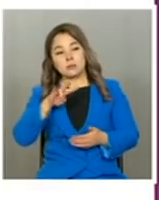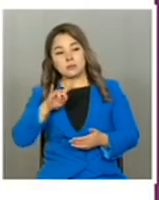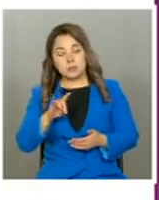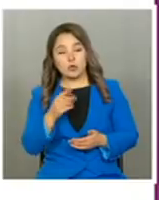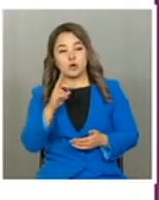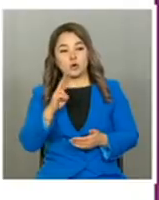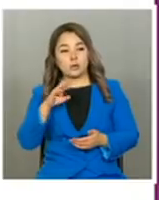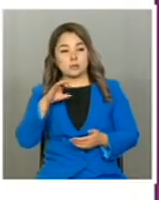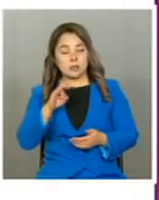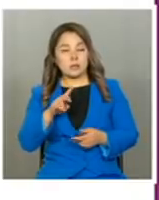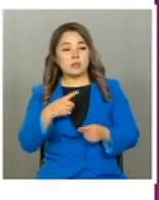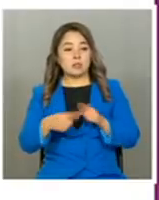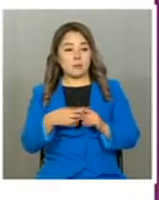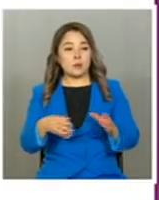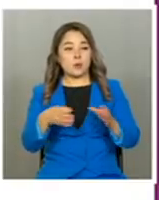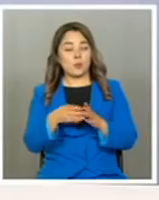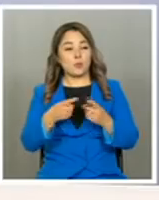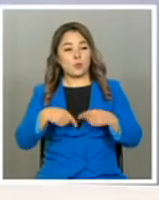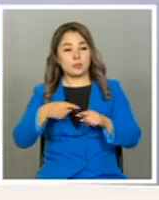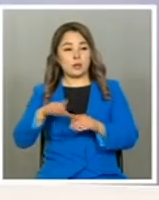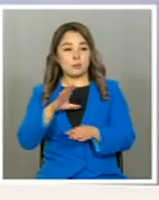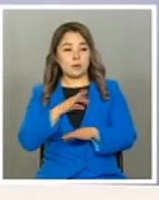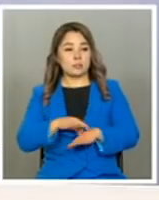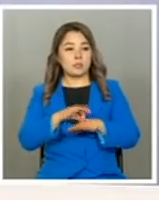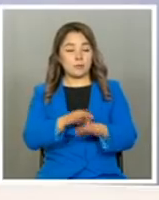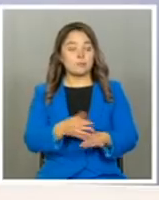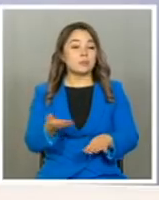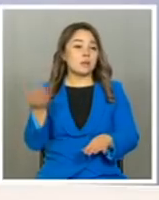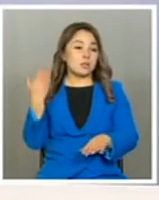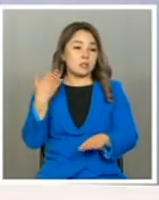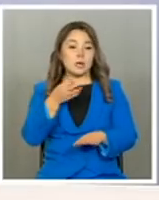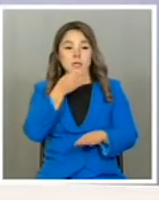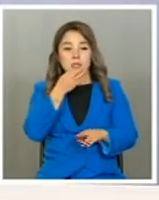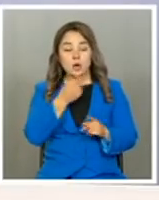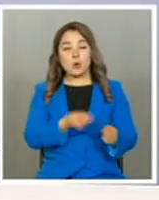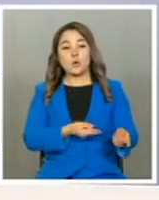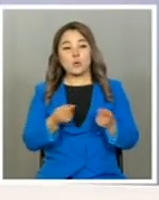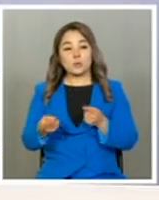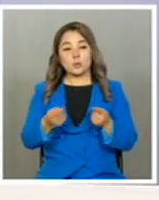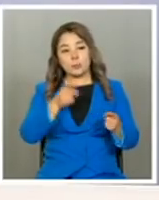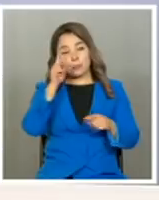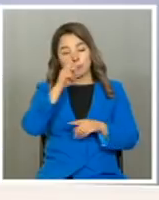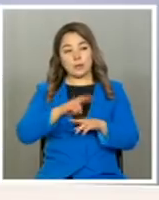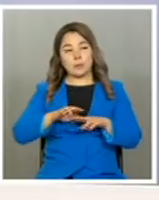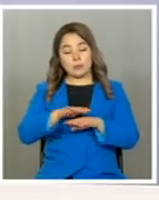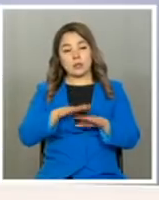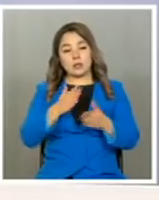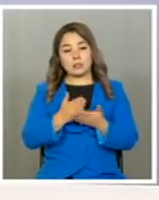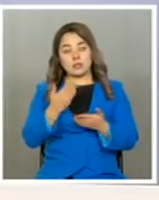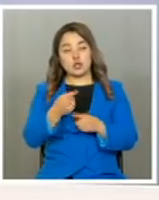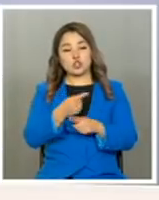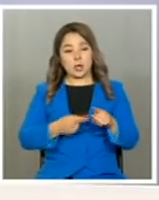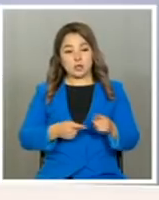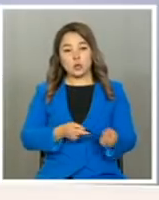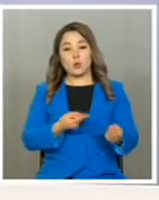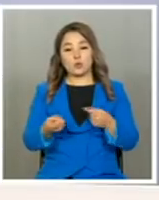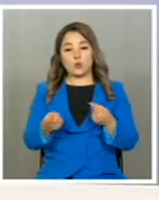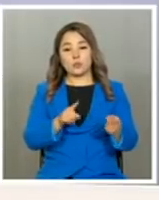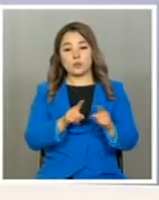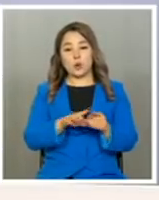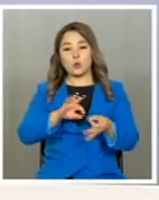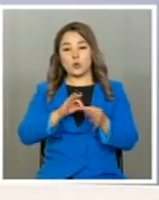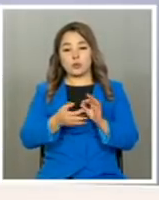үйсіндерде тайпалық одақтар болған. Ерте көшпелілер мемлекетіменен жартылай көшпелілер мемлекетінің күрделенуіне